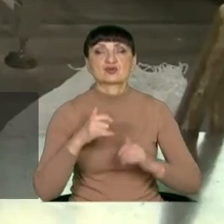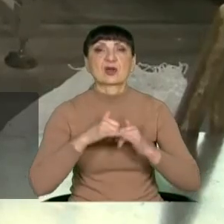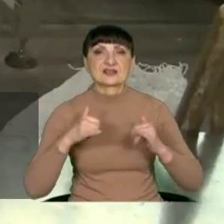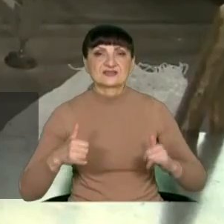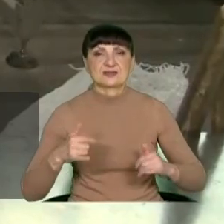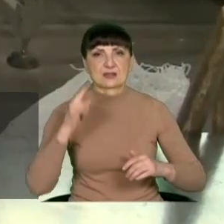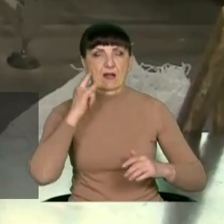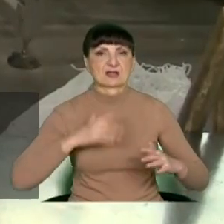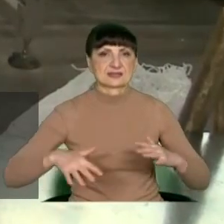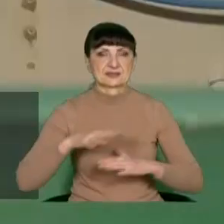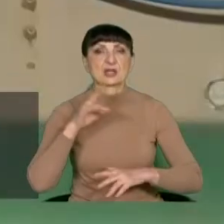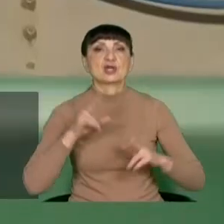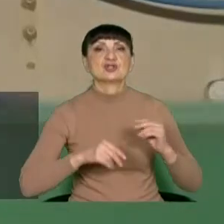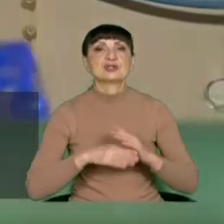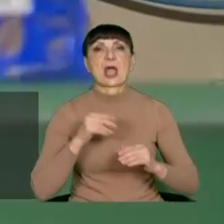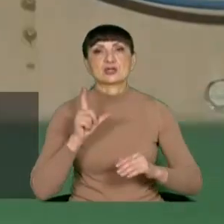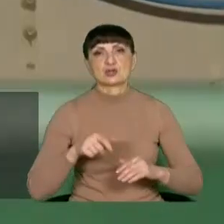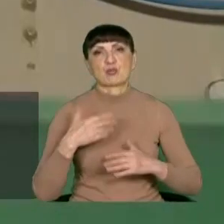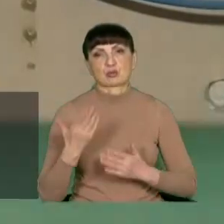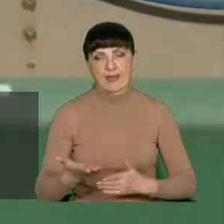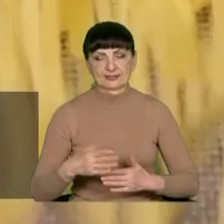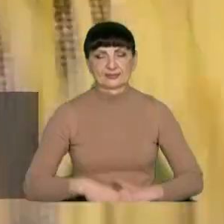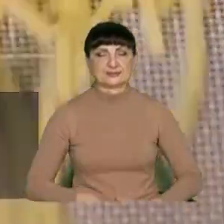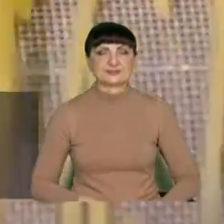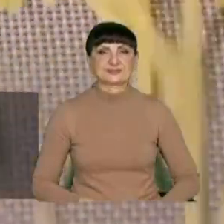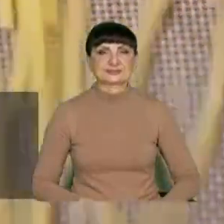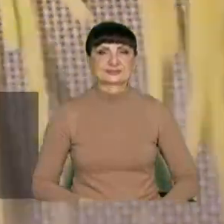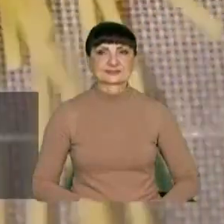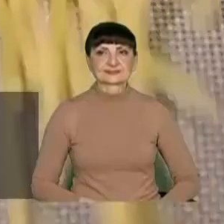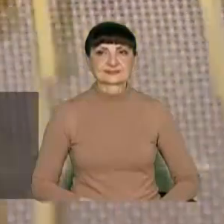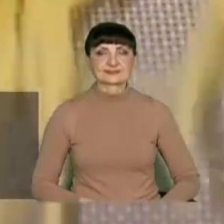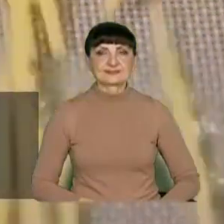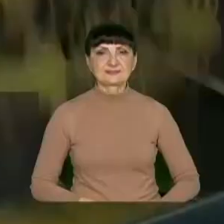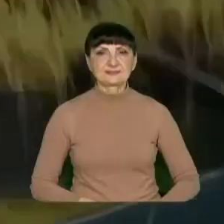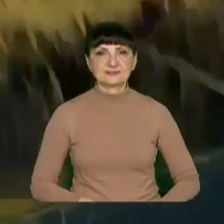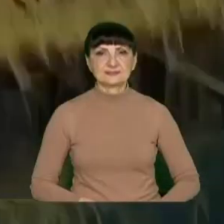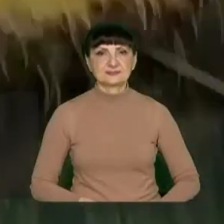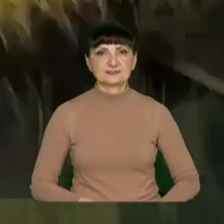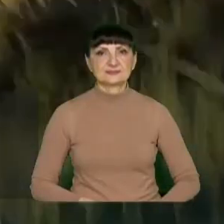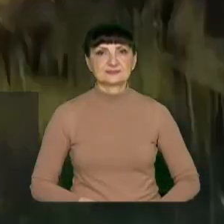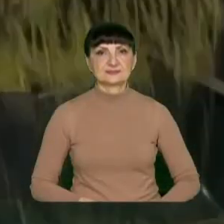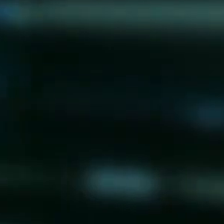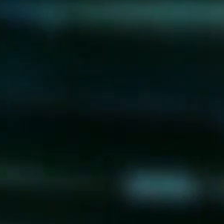нашей страны, считает депутат. Мираль Жанова, Даниэль Умар, Дастан Тимурбекулы, телеканал Алматы, Астана.